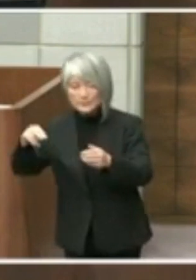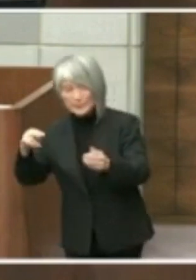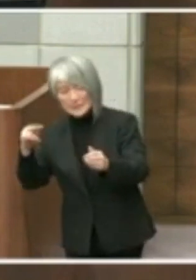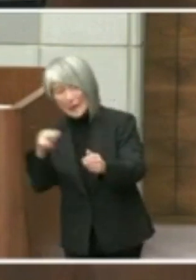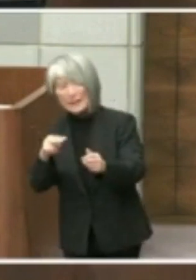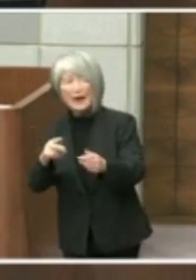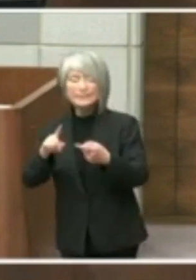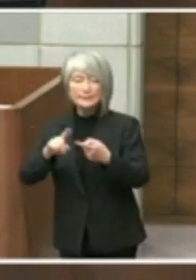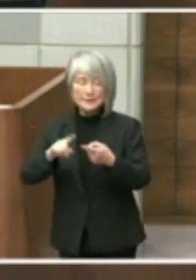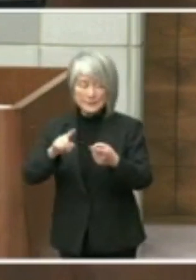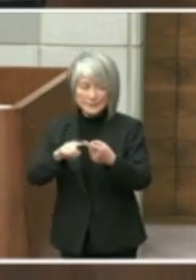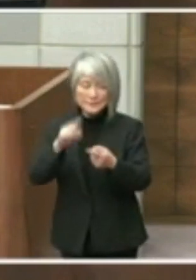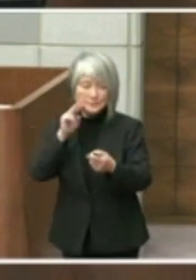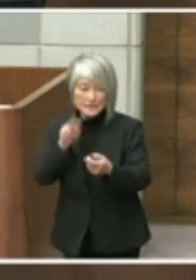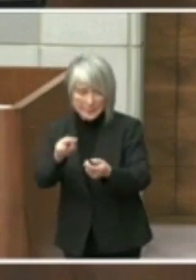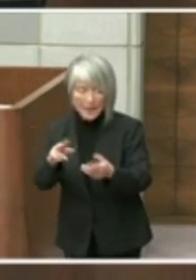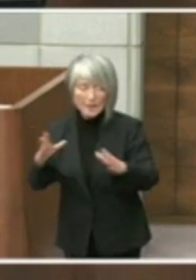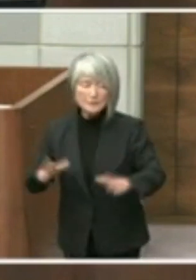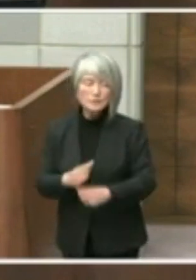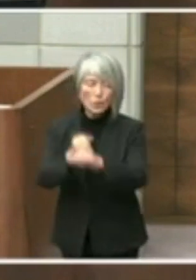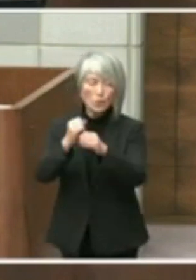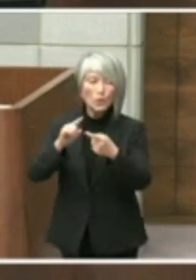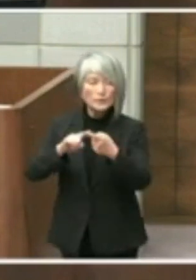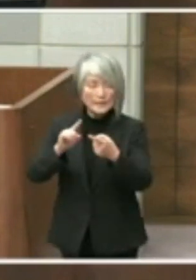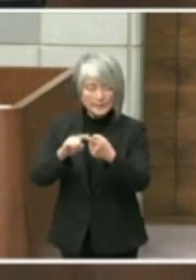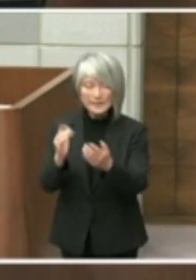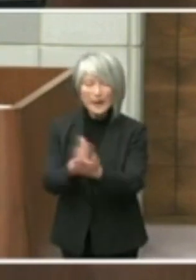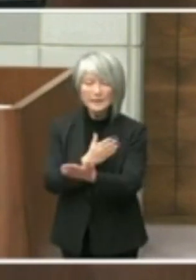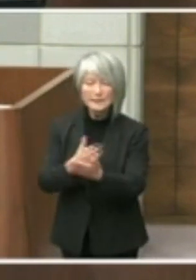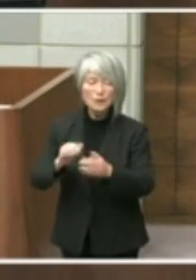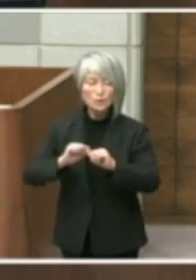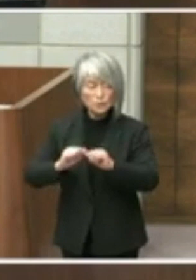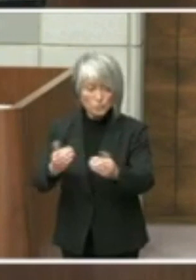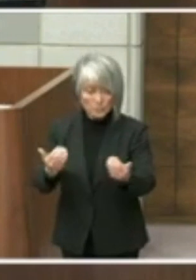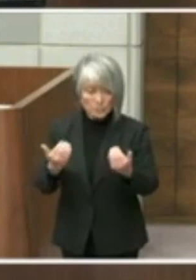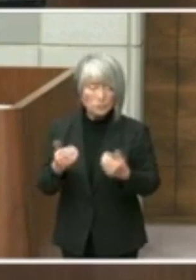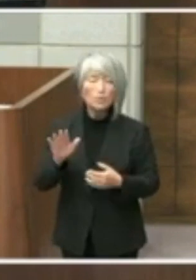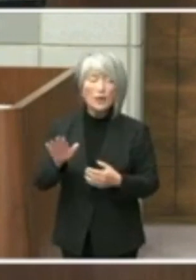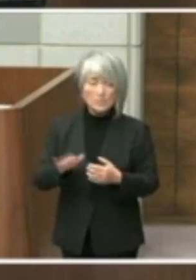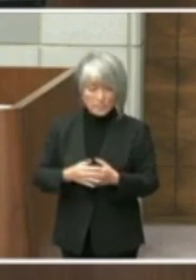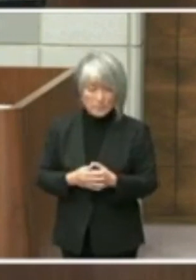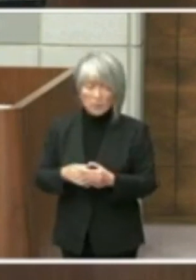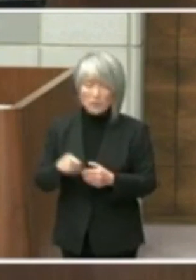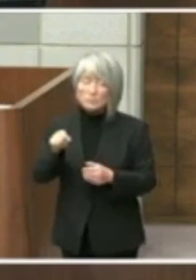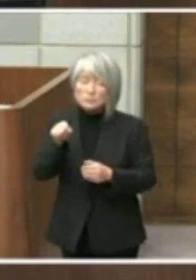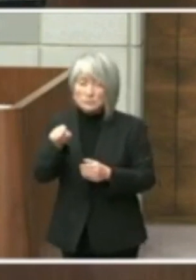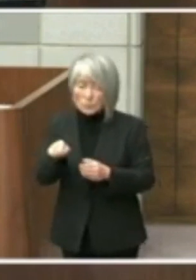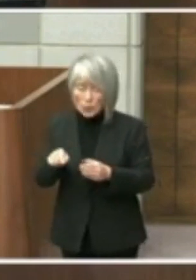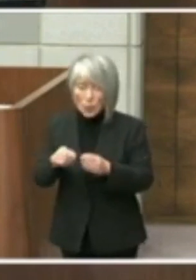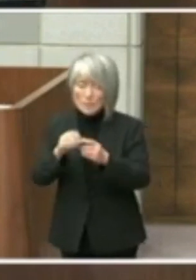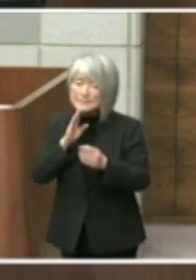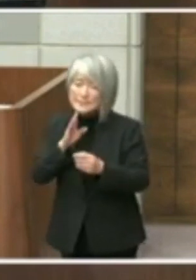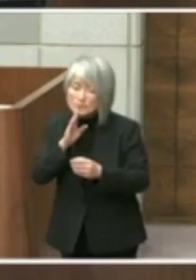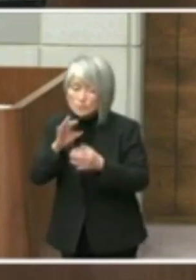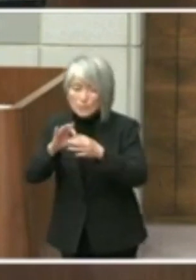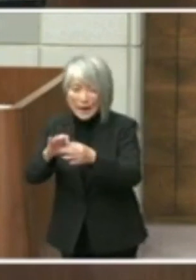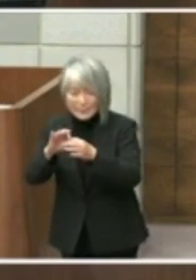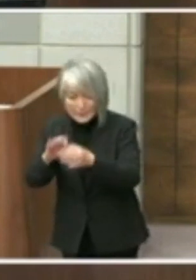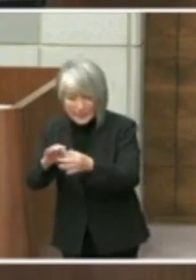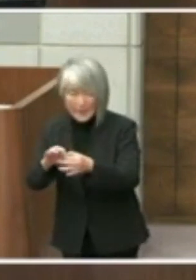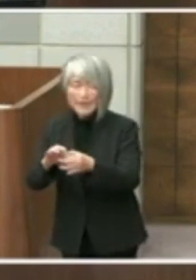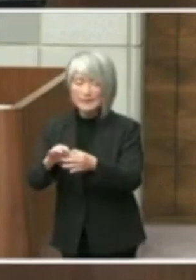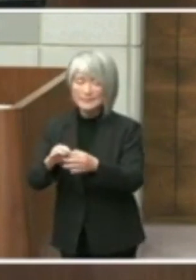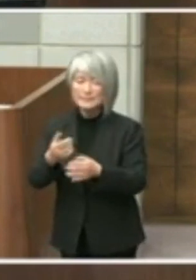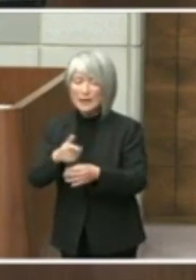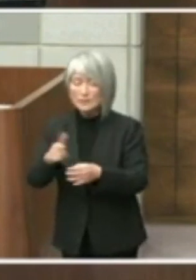合的に判断しなければなりませんが、これら事実関係の捜査や法上の是非を